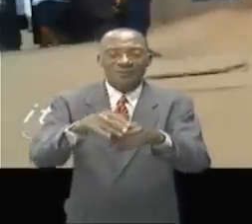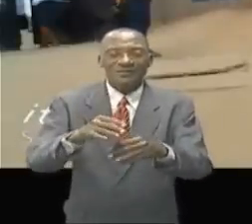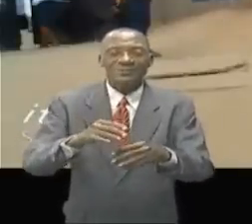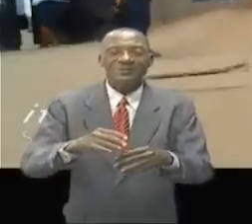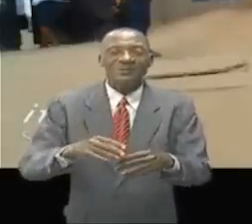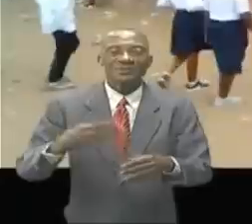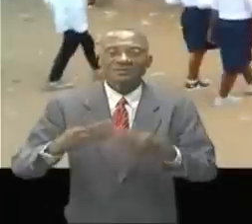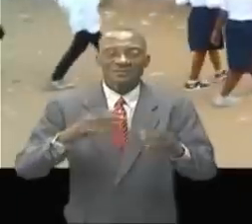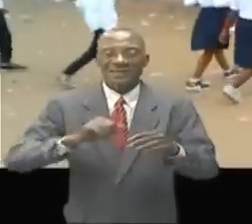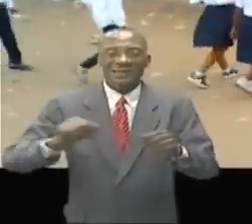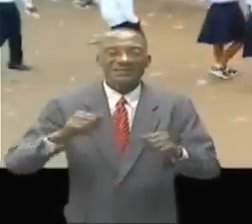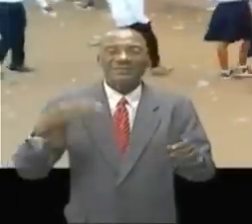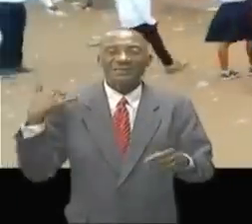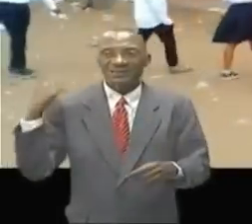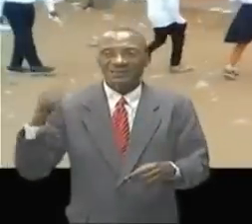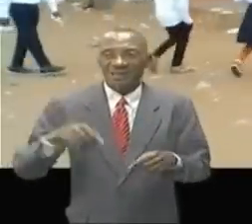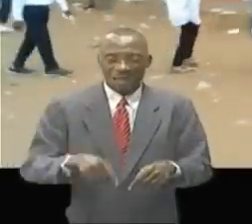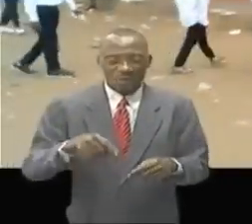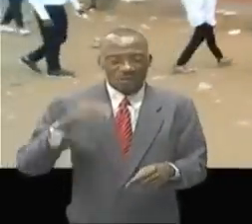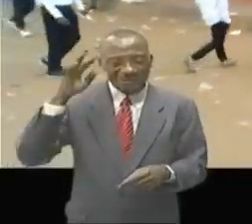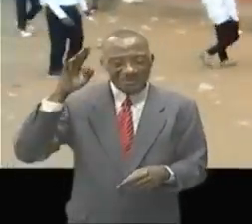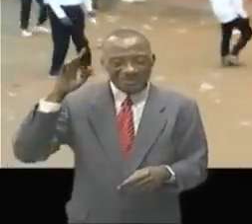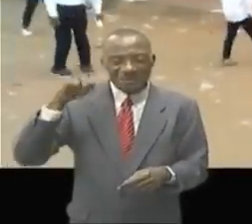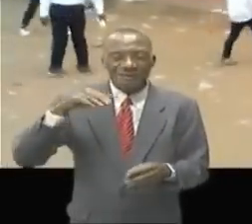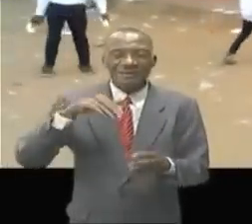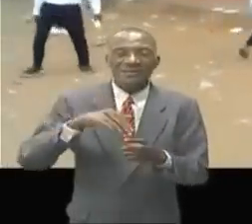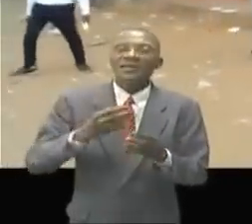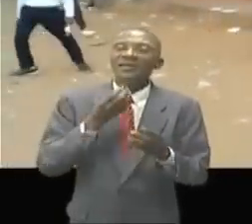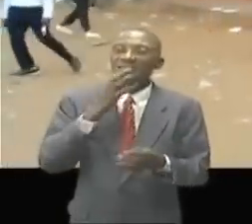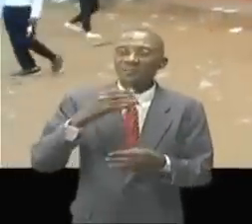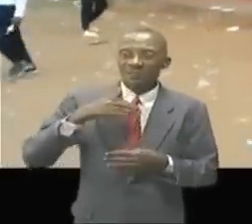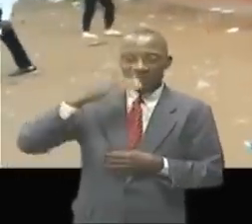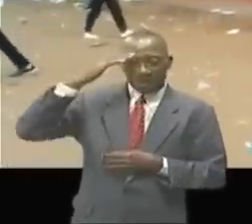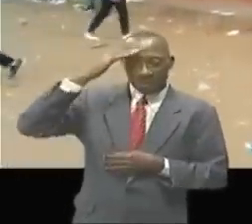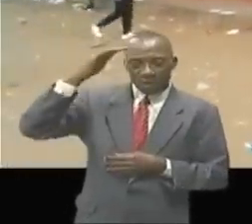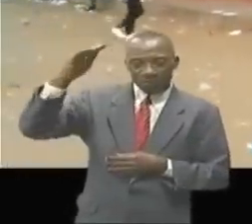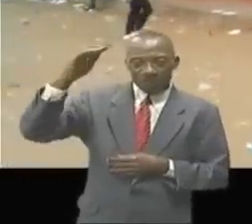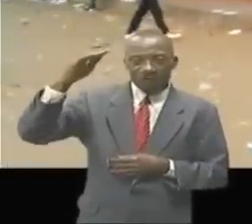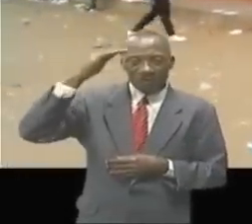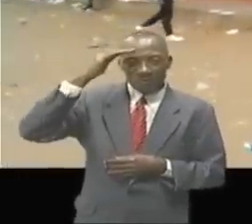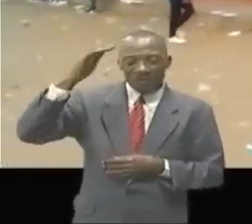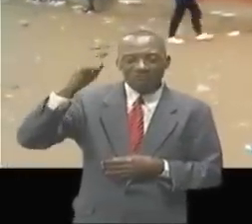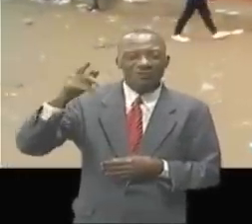ville-province Kinshasa, à Mangafula, précisément les élèves de l'école de l'Institut littéraire